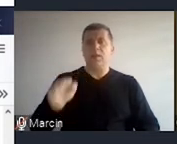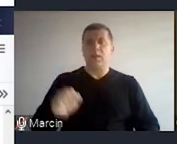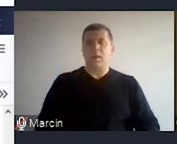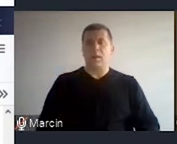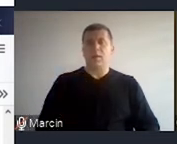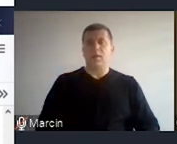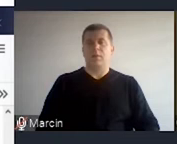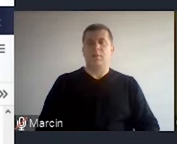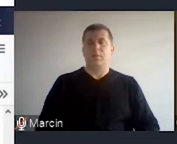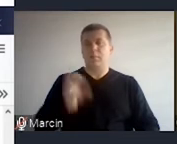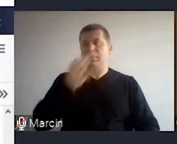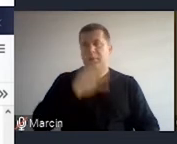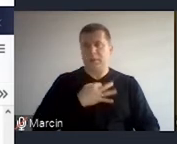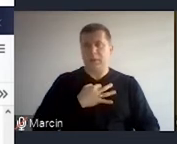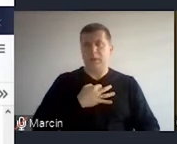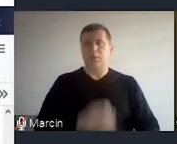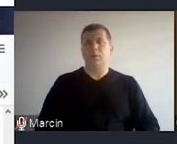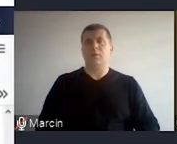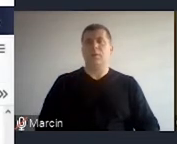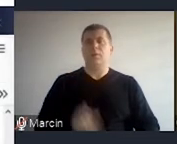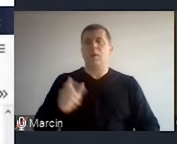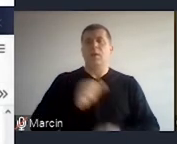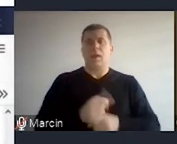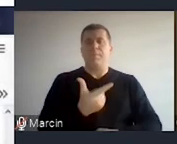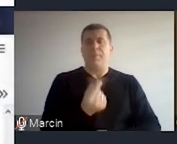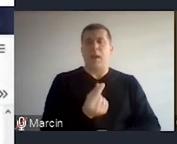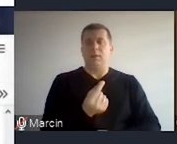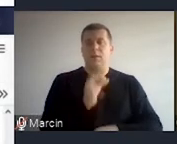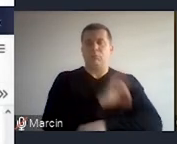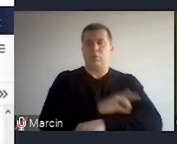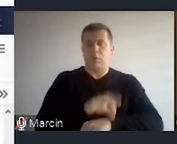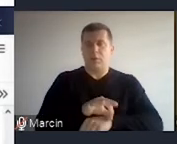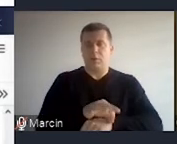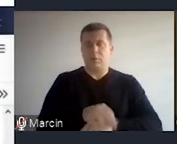Paulina pytała, będąc partnerem projektu